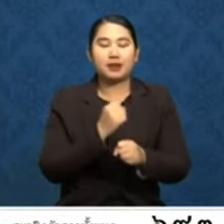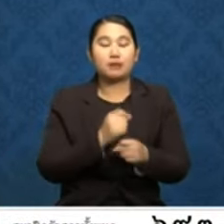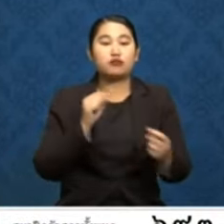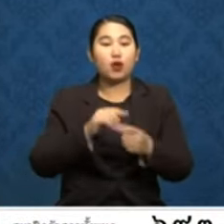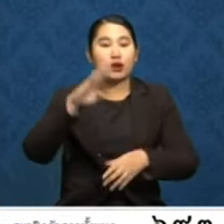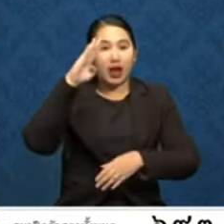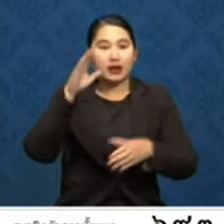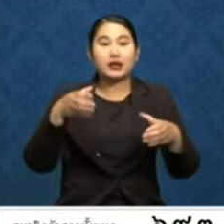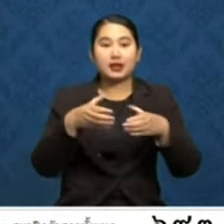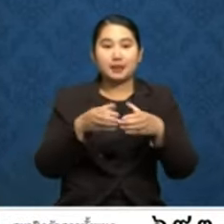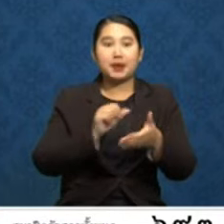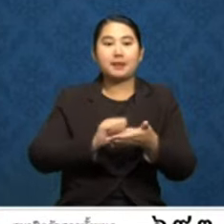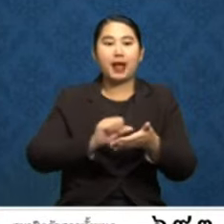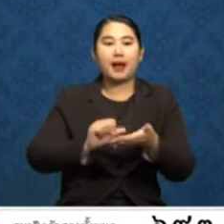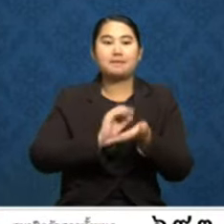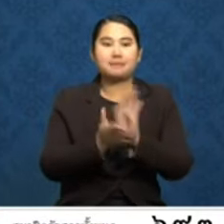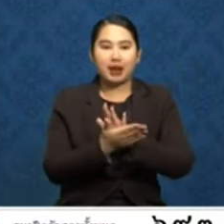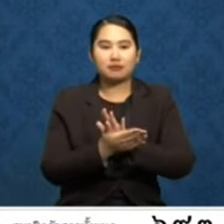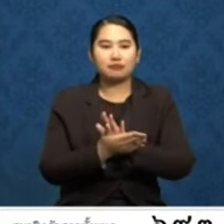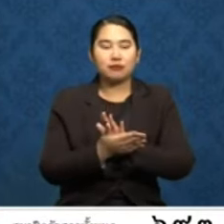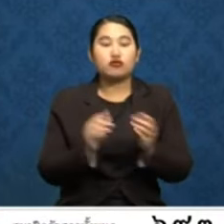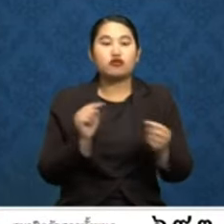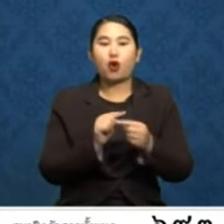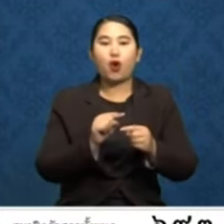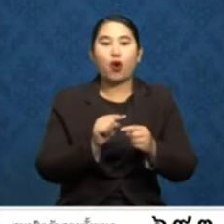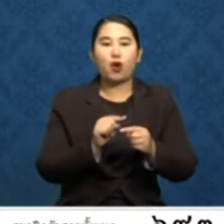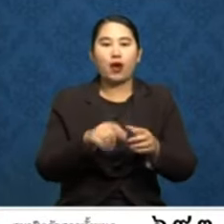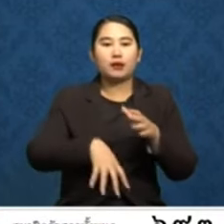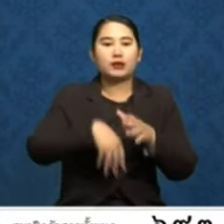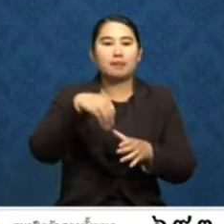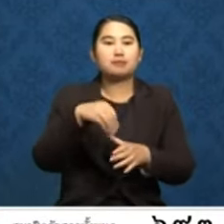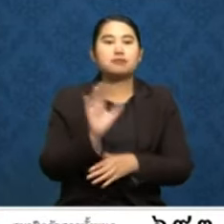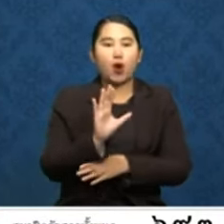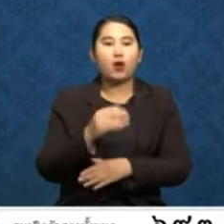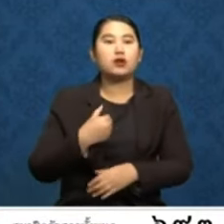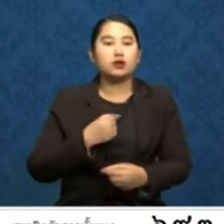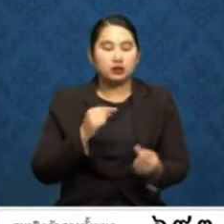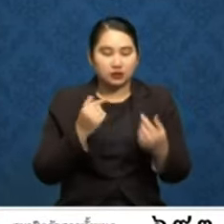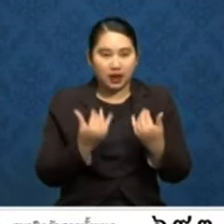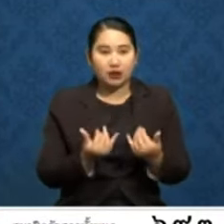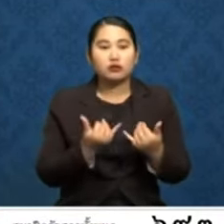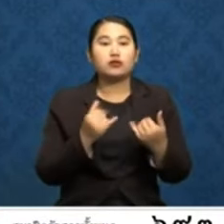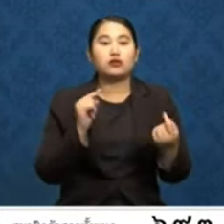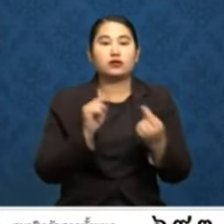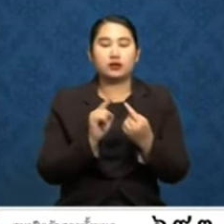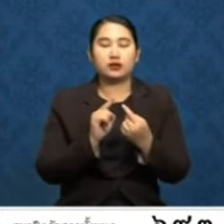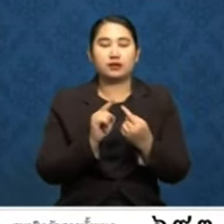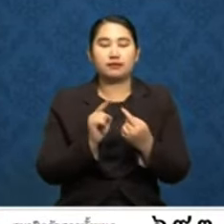ารไปสู่แบบสมัครใจเน้นใช้เทคโนโลยี